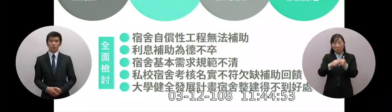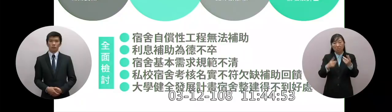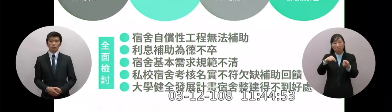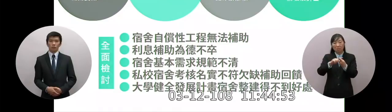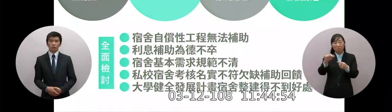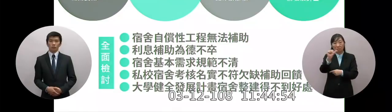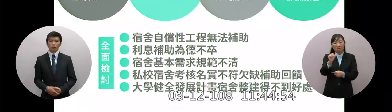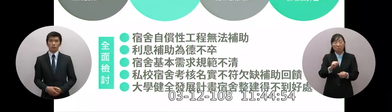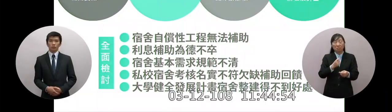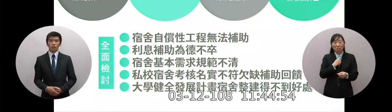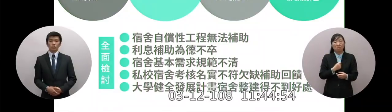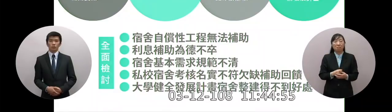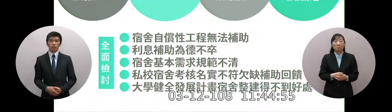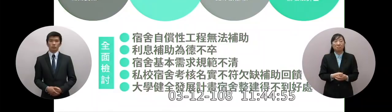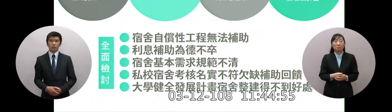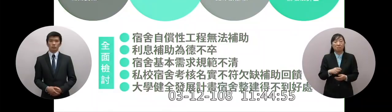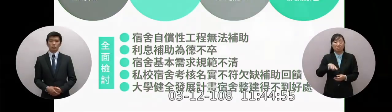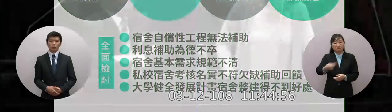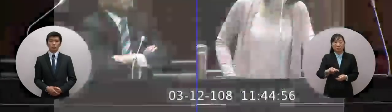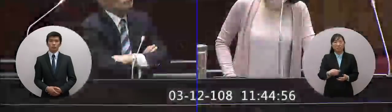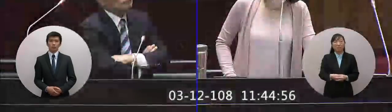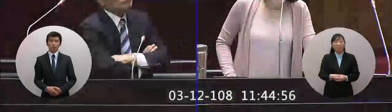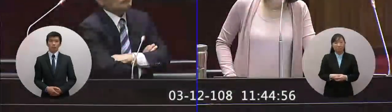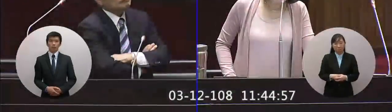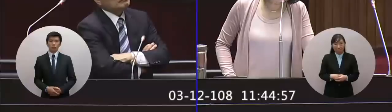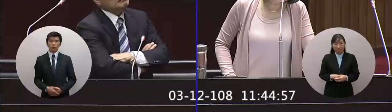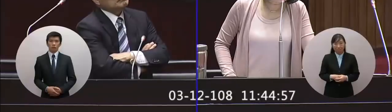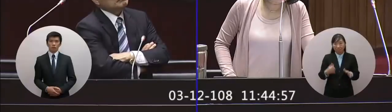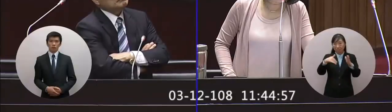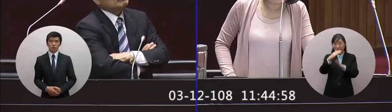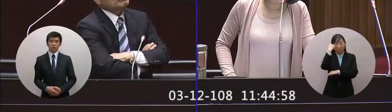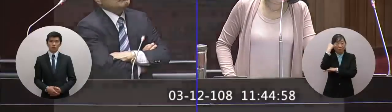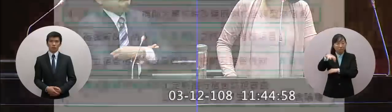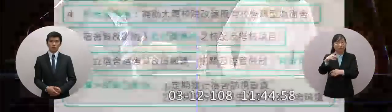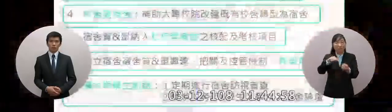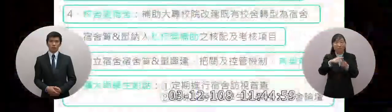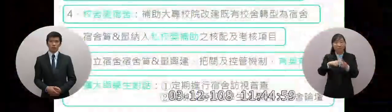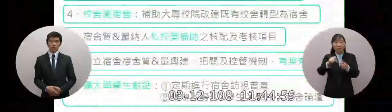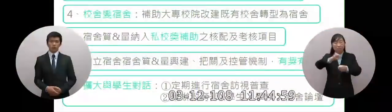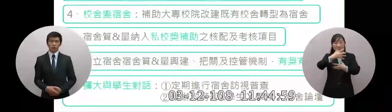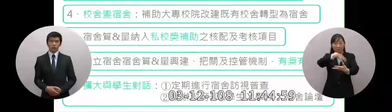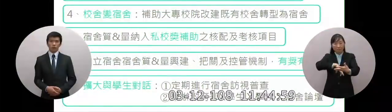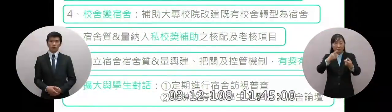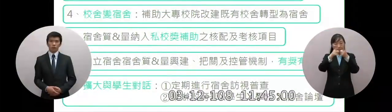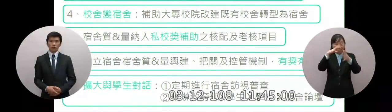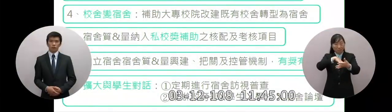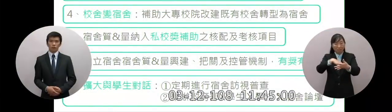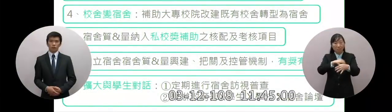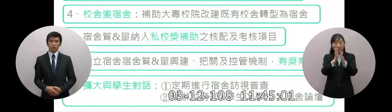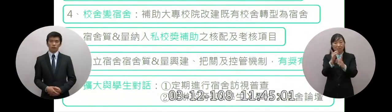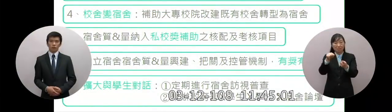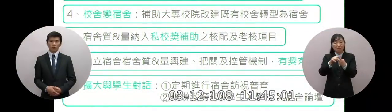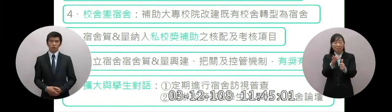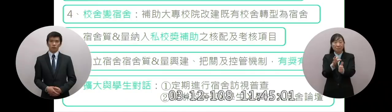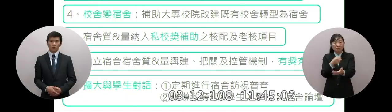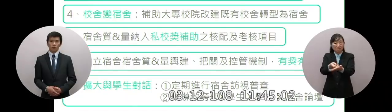5个。所以我的具体要求在下一页，学校宿舍列入大学的重要政策，松绑自偿